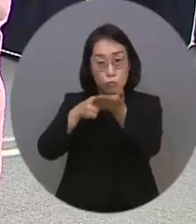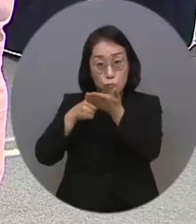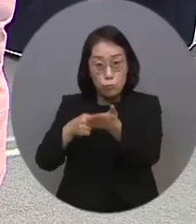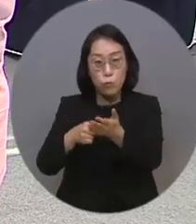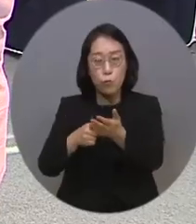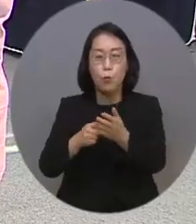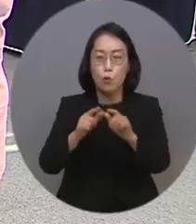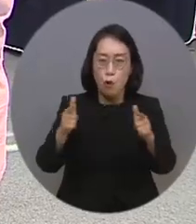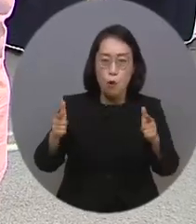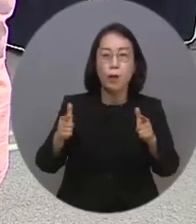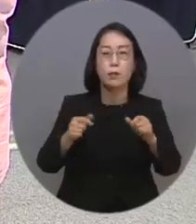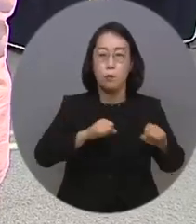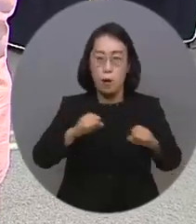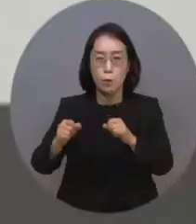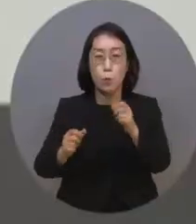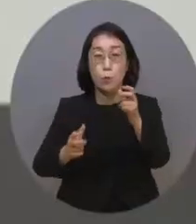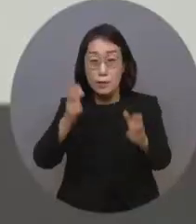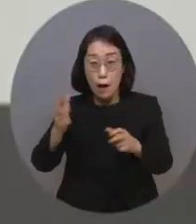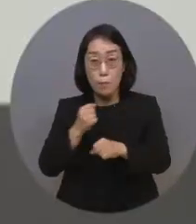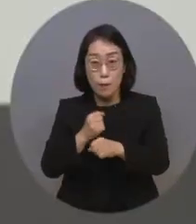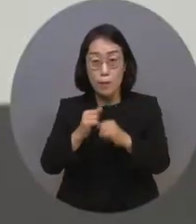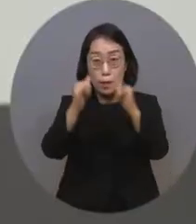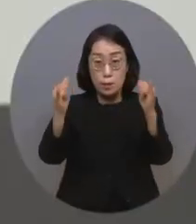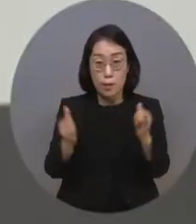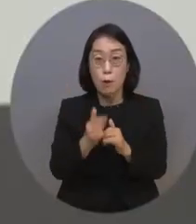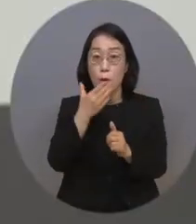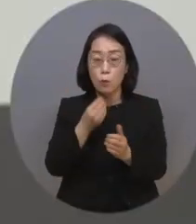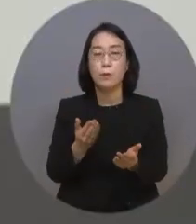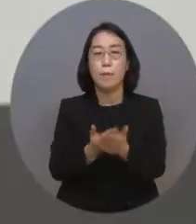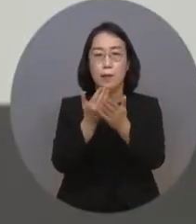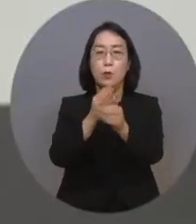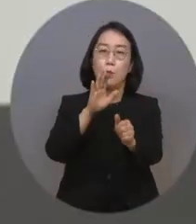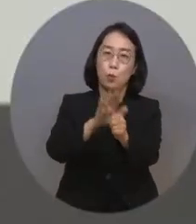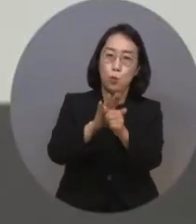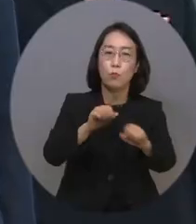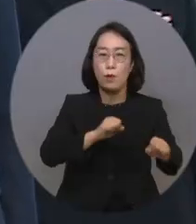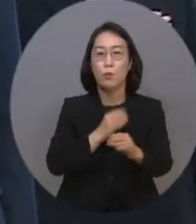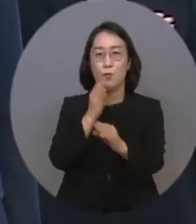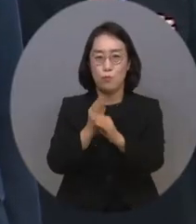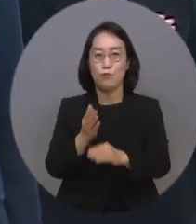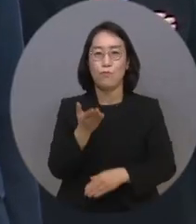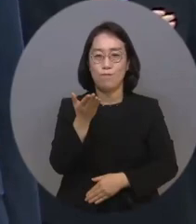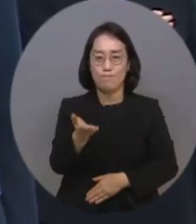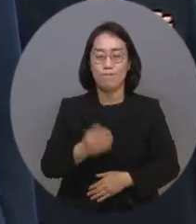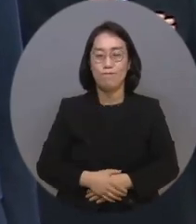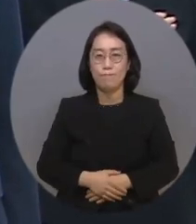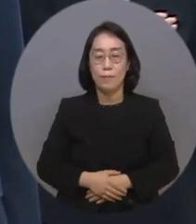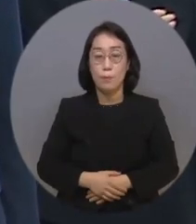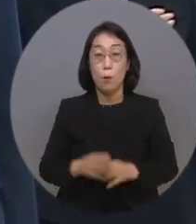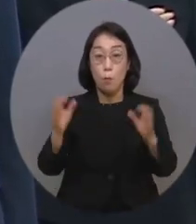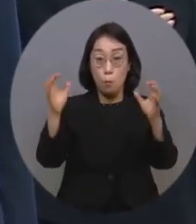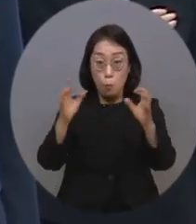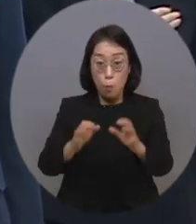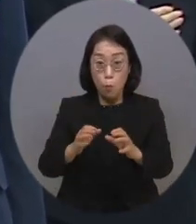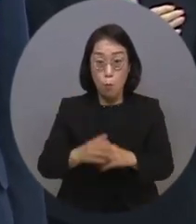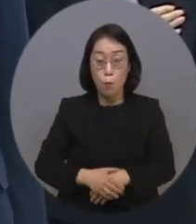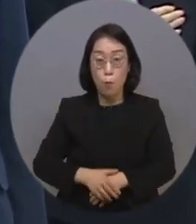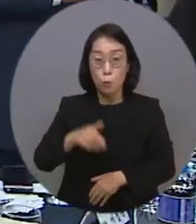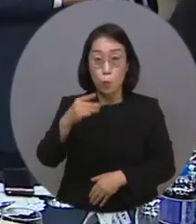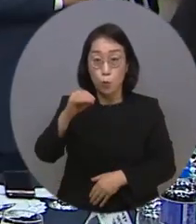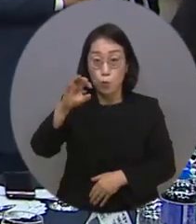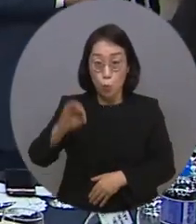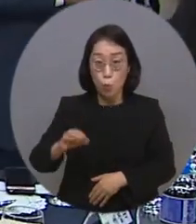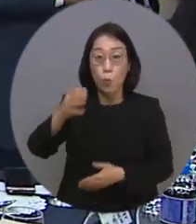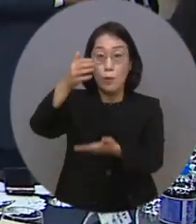통해 우리나라의 사회복지 증진과 발전에 기여하고 있습니다. 이번 행사에는 보건복지부 조규홍